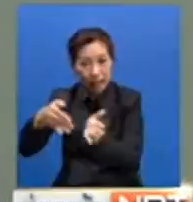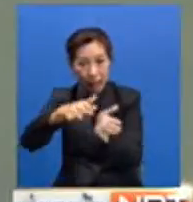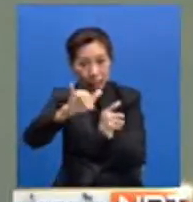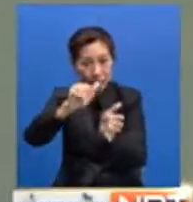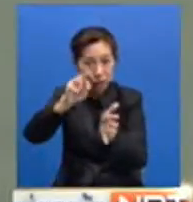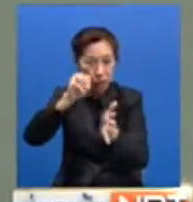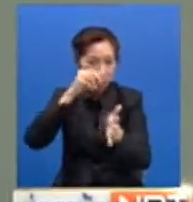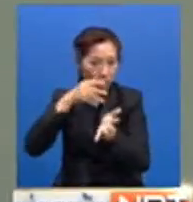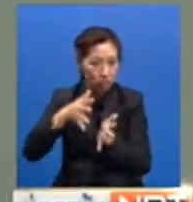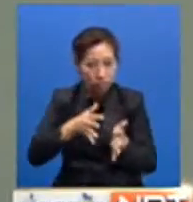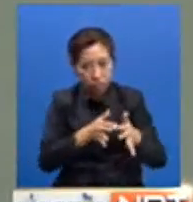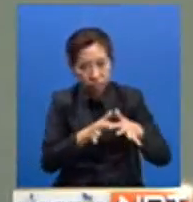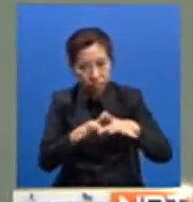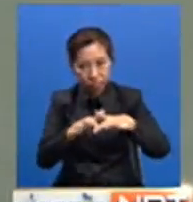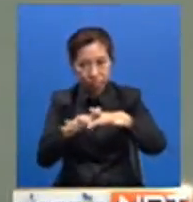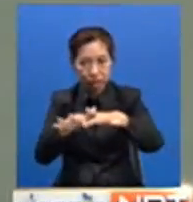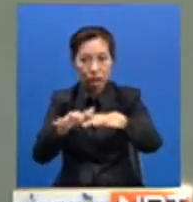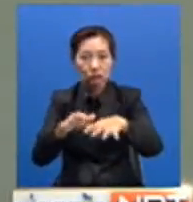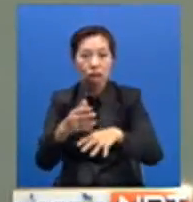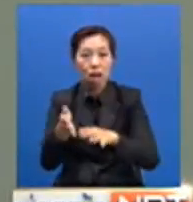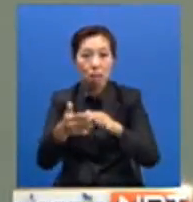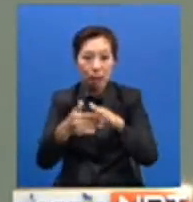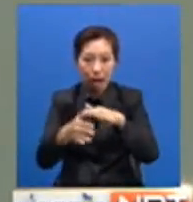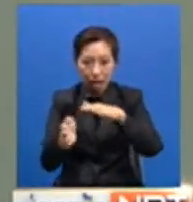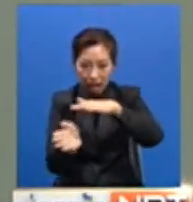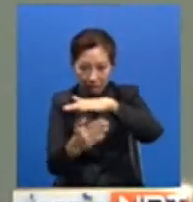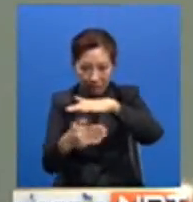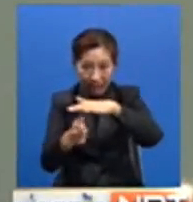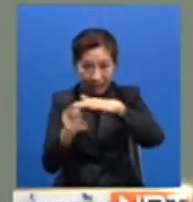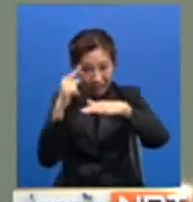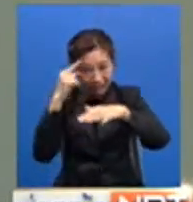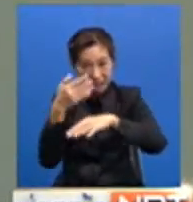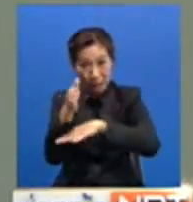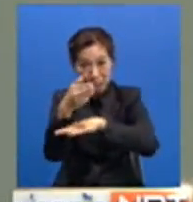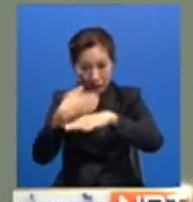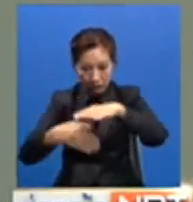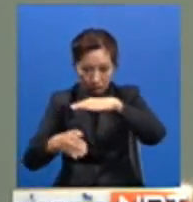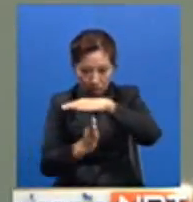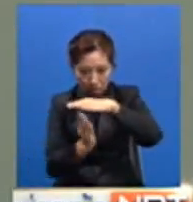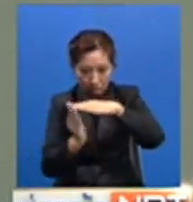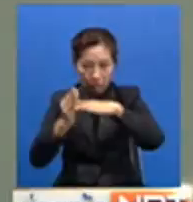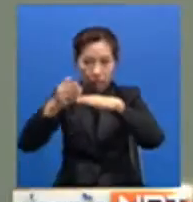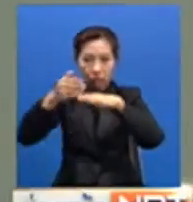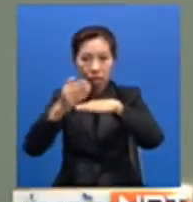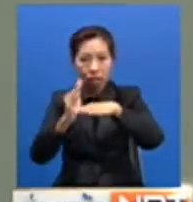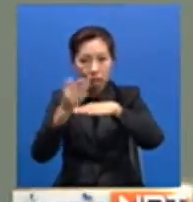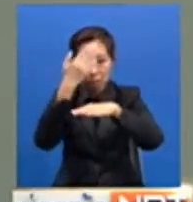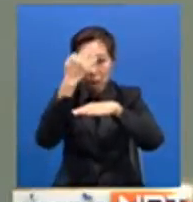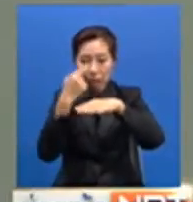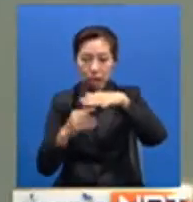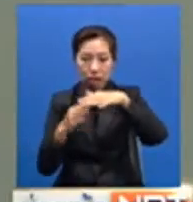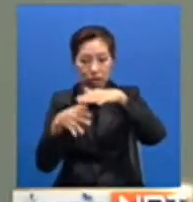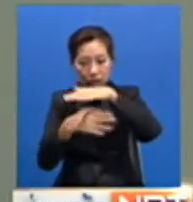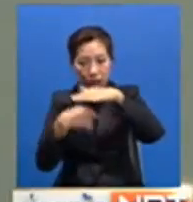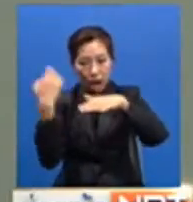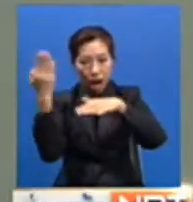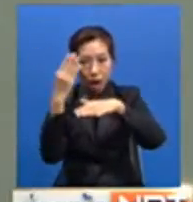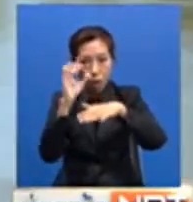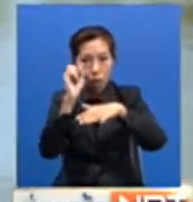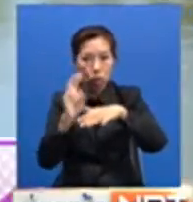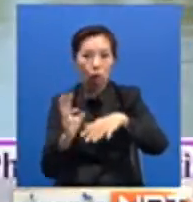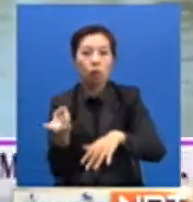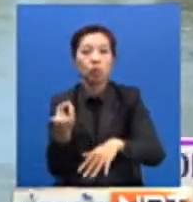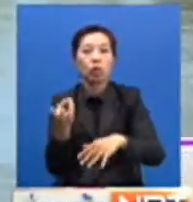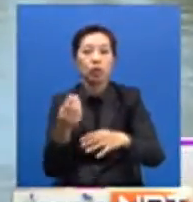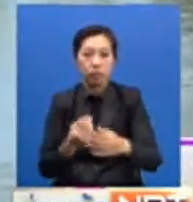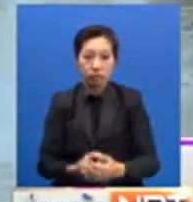กรมทำให้ปลาลอยเ้อผิวน้ำ เนื่องจากระดับออซิเจนต่ำกวามาตรฐานทางด้านนาย ชาดใช้พลมเลิด อธิปดี